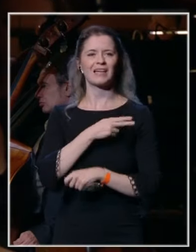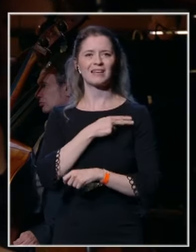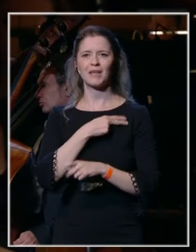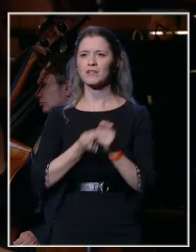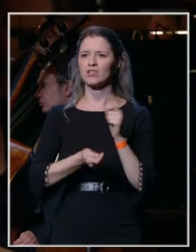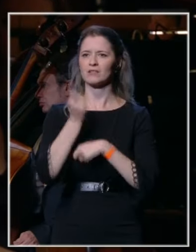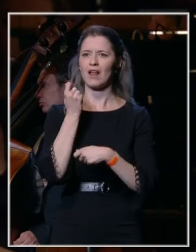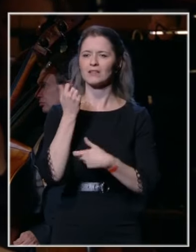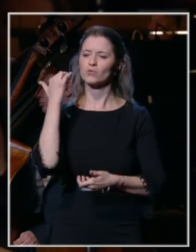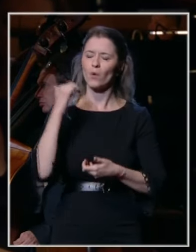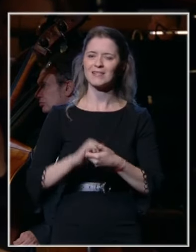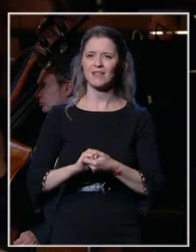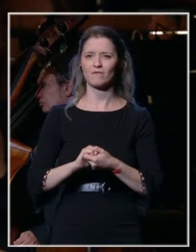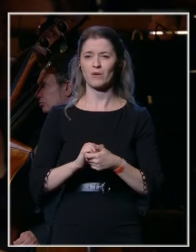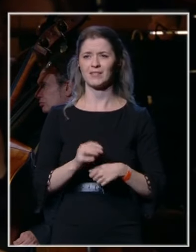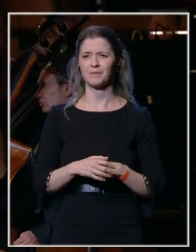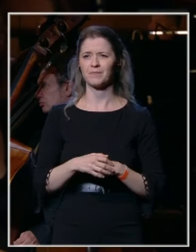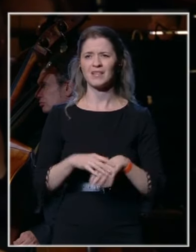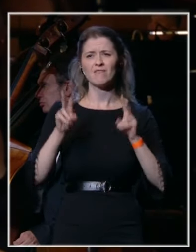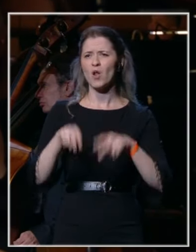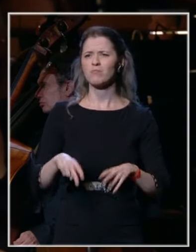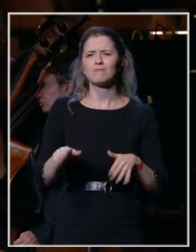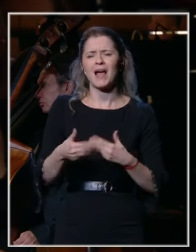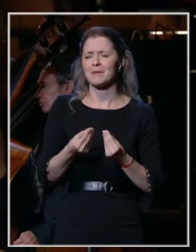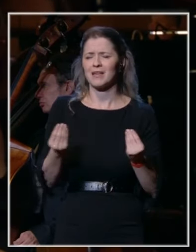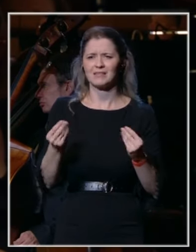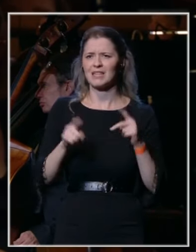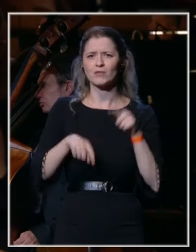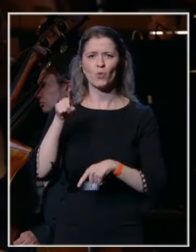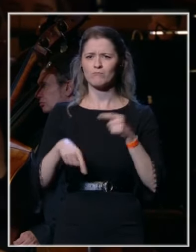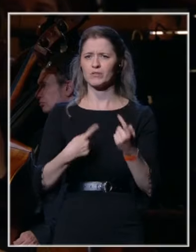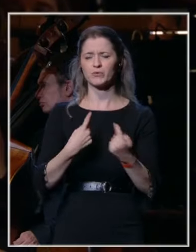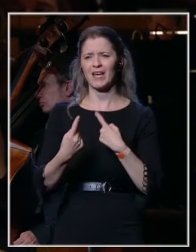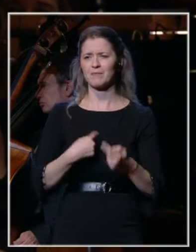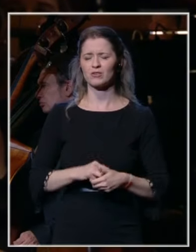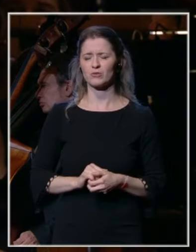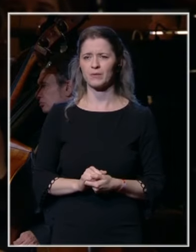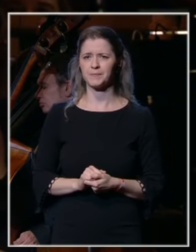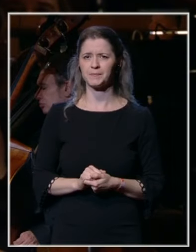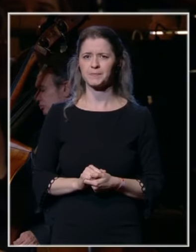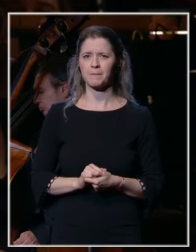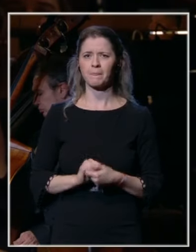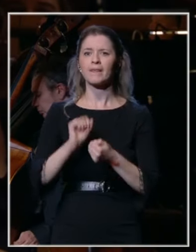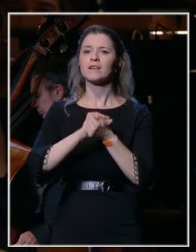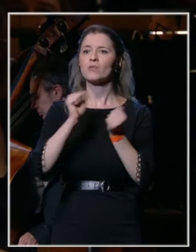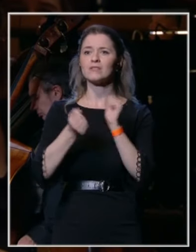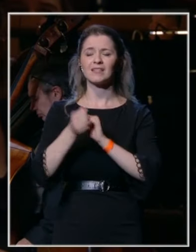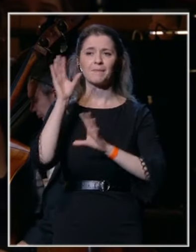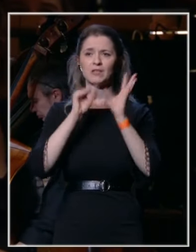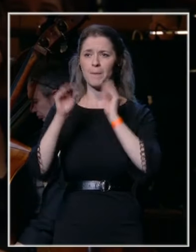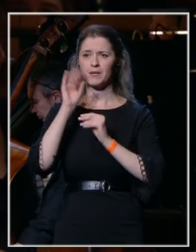összefogni, bármennyire is különböztünk egymástól. A történelmi tapasztalat azt